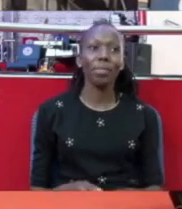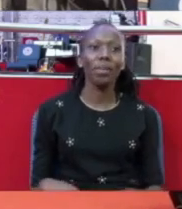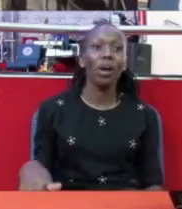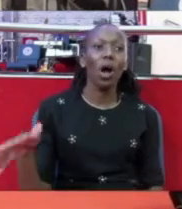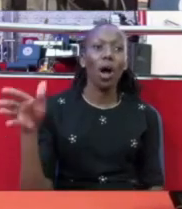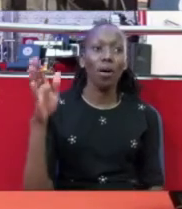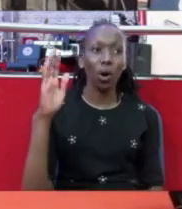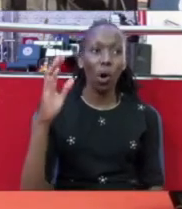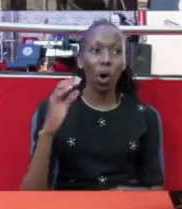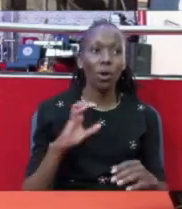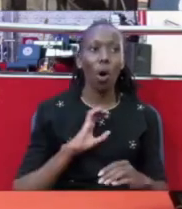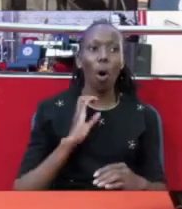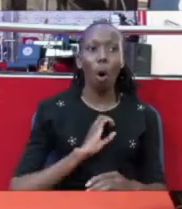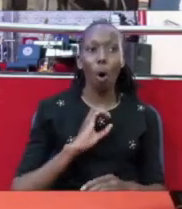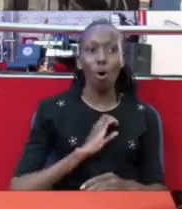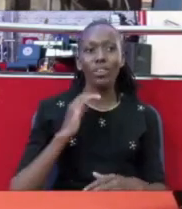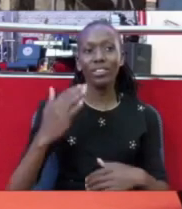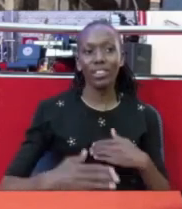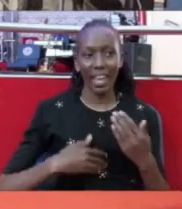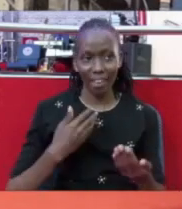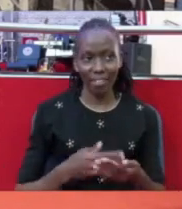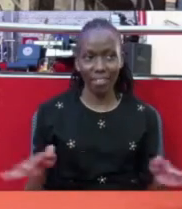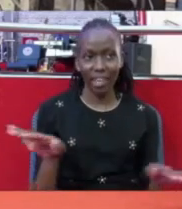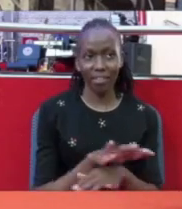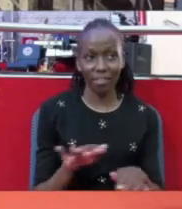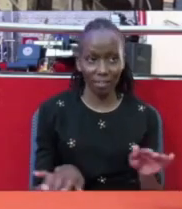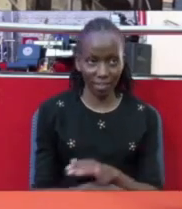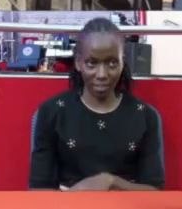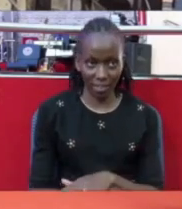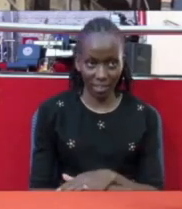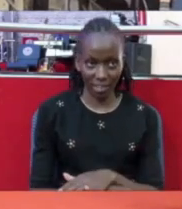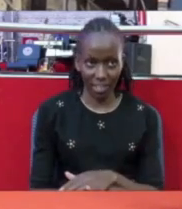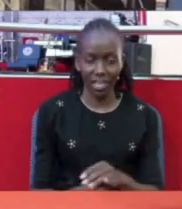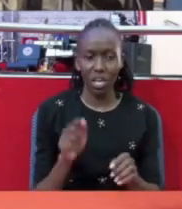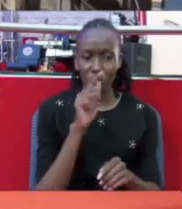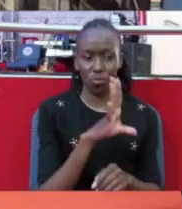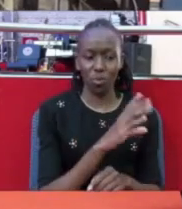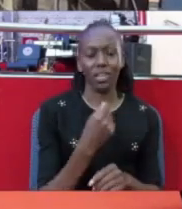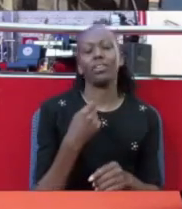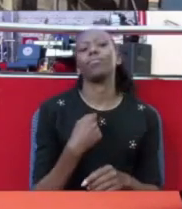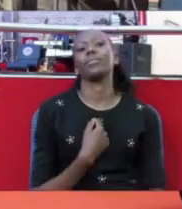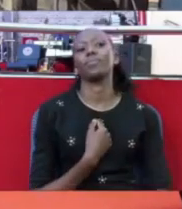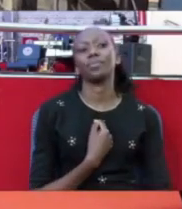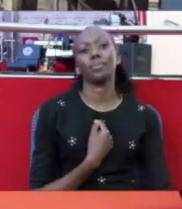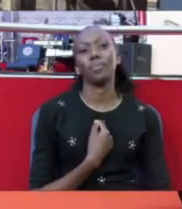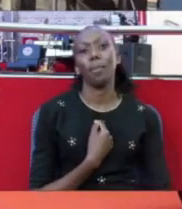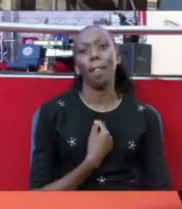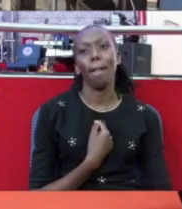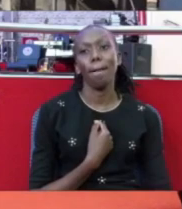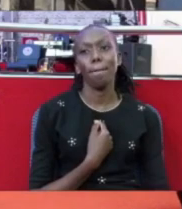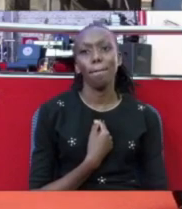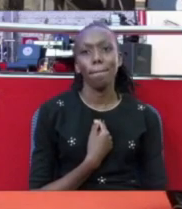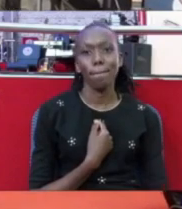everything, including you and me. Maandiko ambayo tumesoma ni kwamba Mungu ana umilisi wa kila kitu,